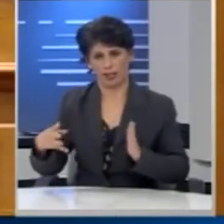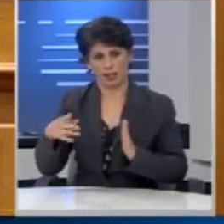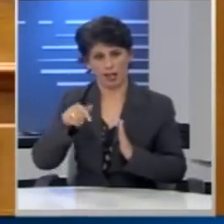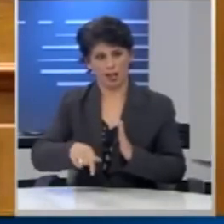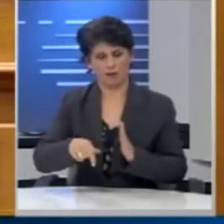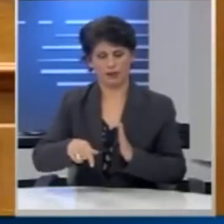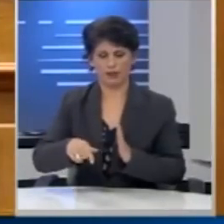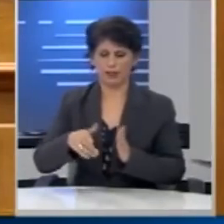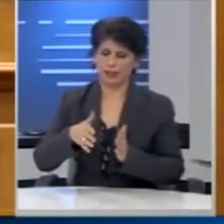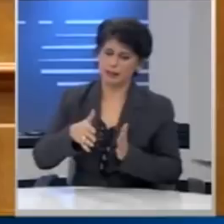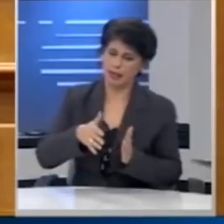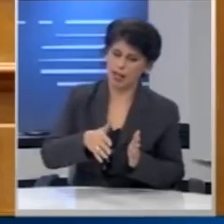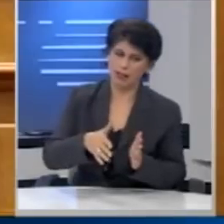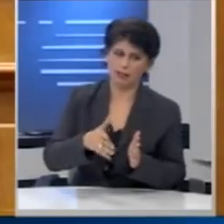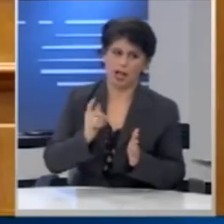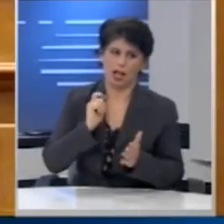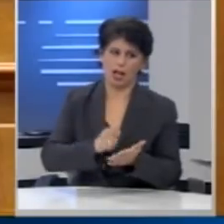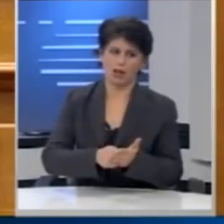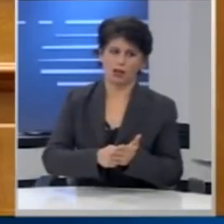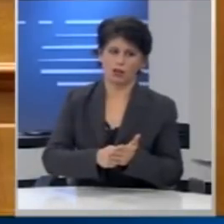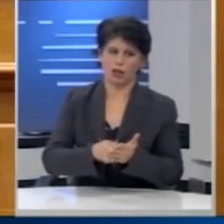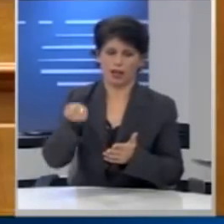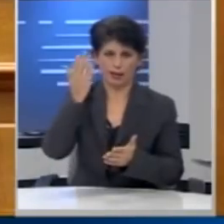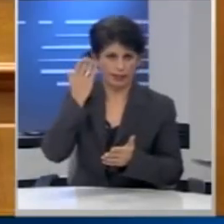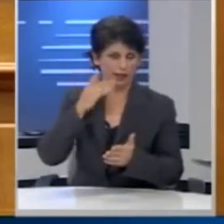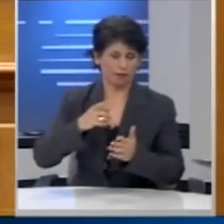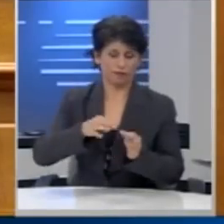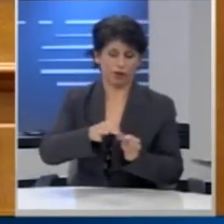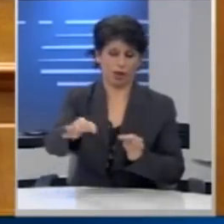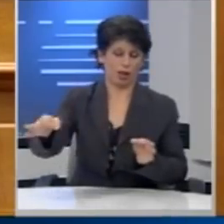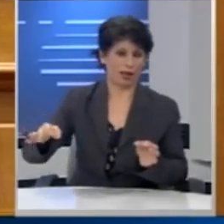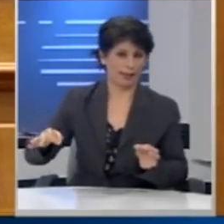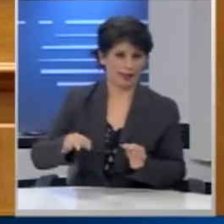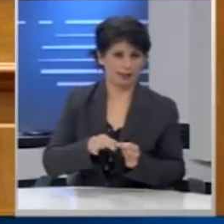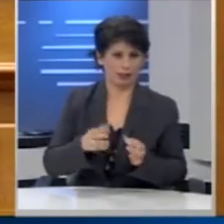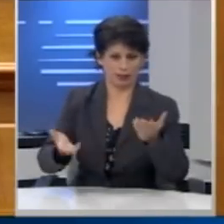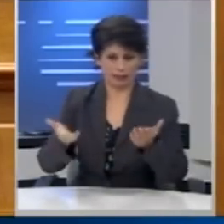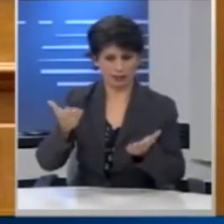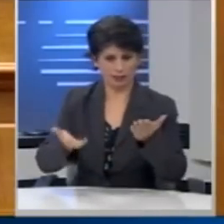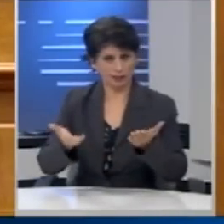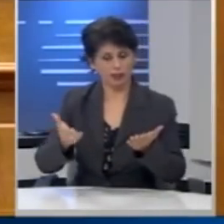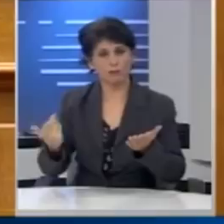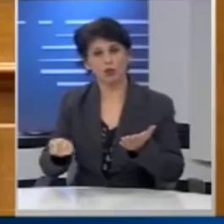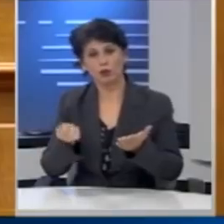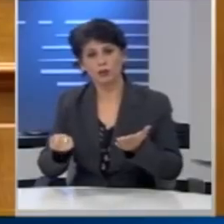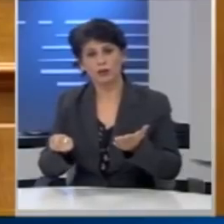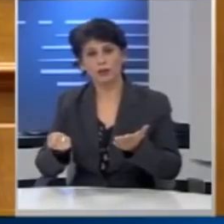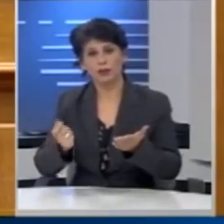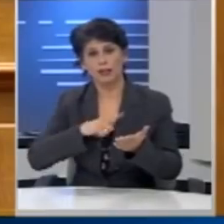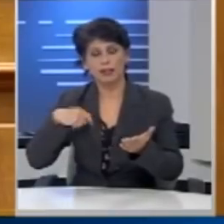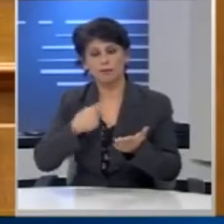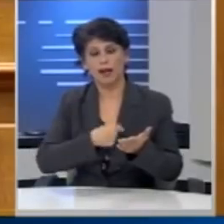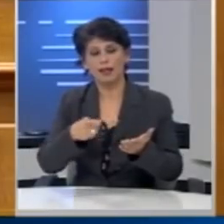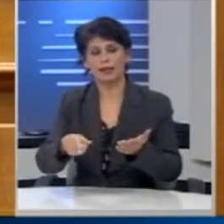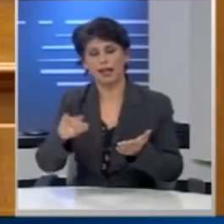Αυτή είναι η τάση της αγοράς ακινήτων τα τελευταία 10 χρόνια και η σύγκρισή της σε σχέση με το τι έγινε στην Ισπανία